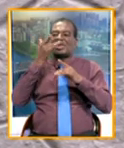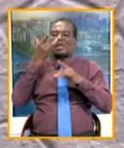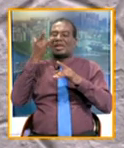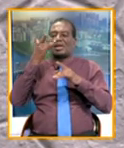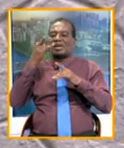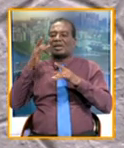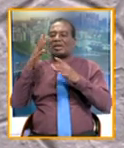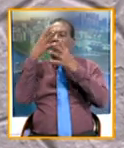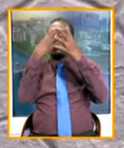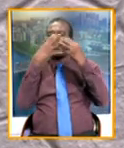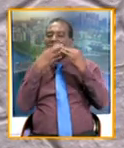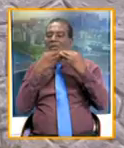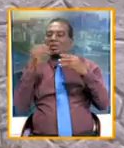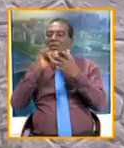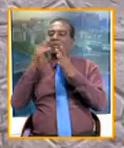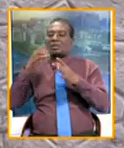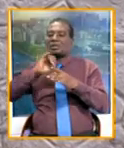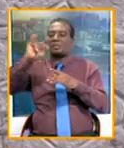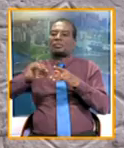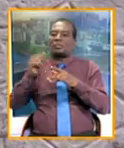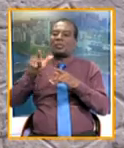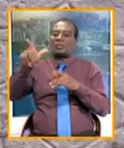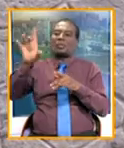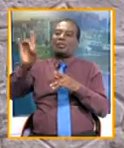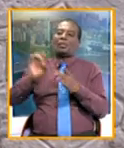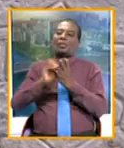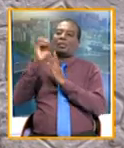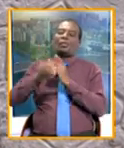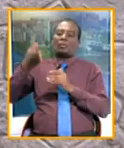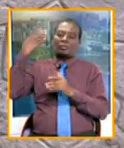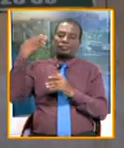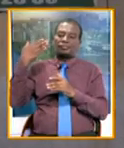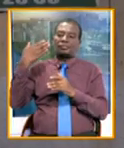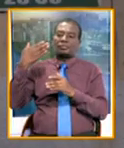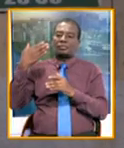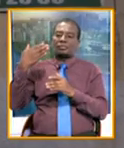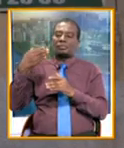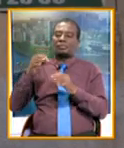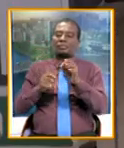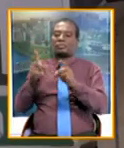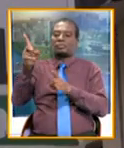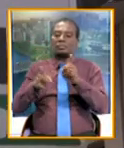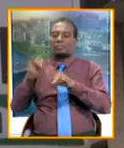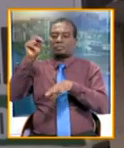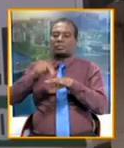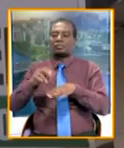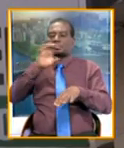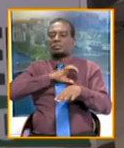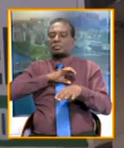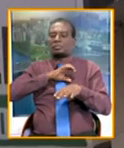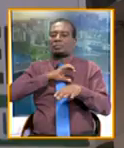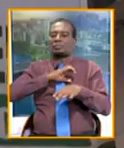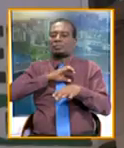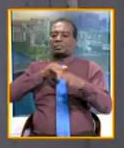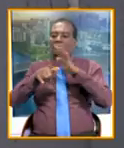forêt. C'était le jeudi 28 octobre dernier. Saisie d'une plainte, la direction de la police criminelle